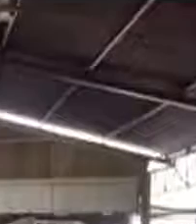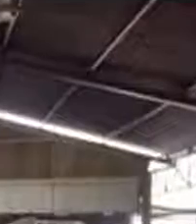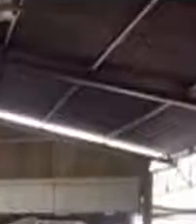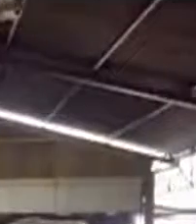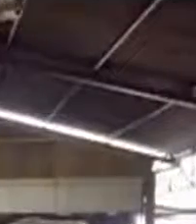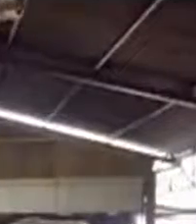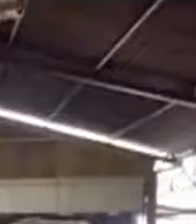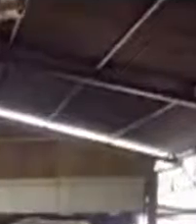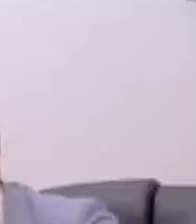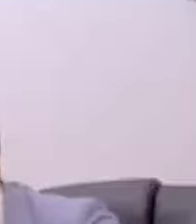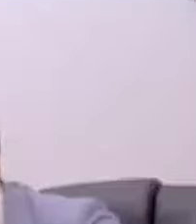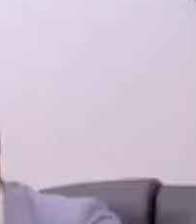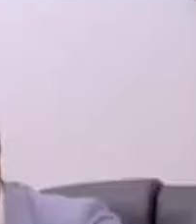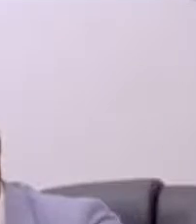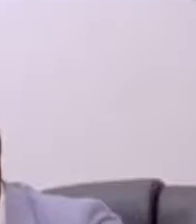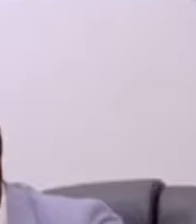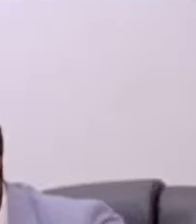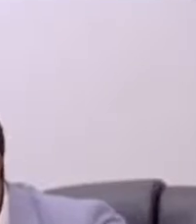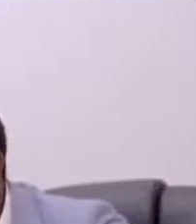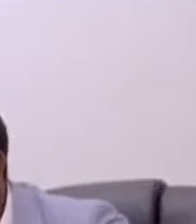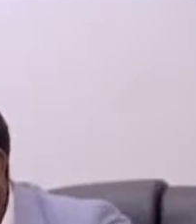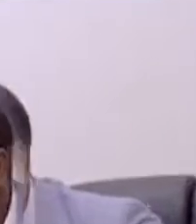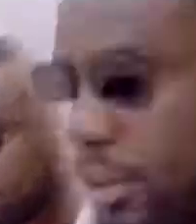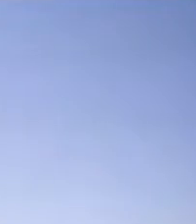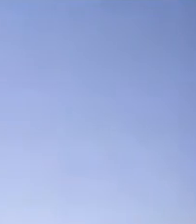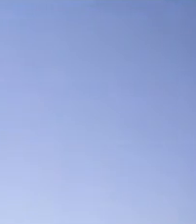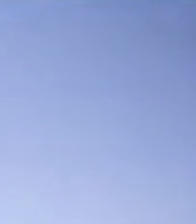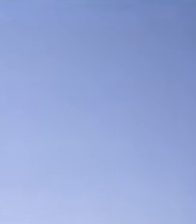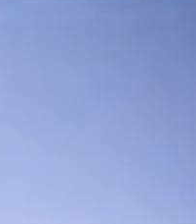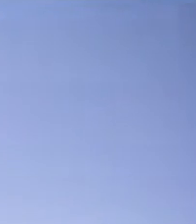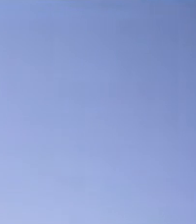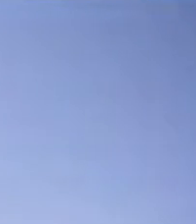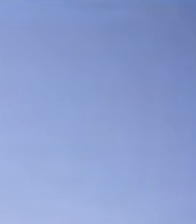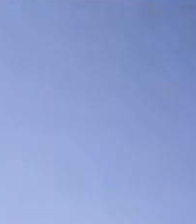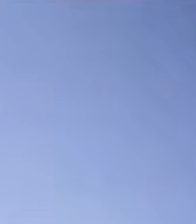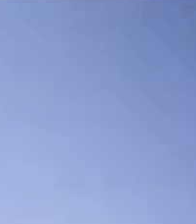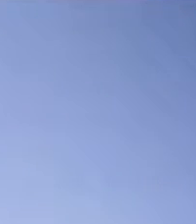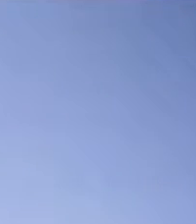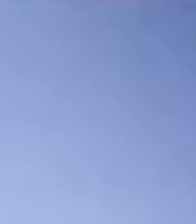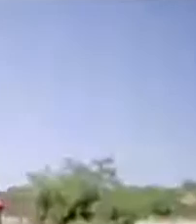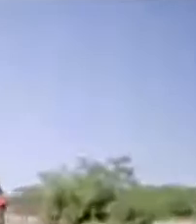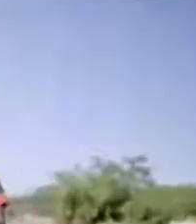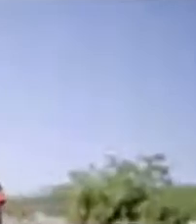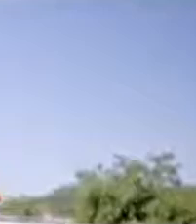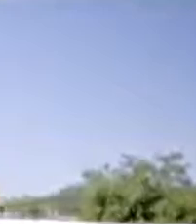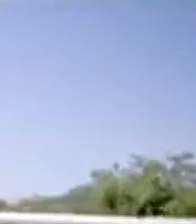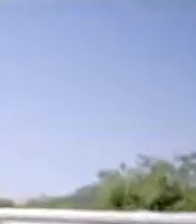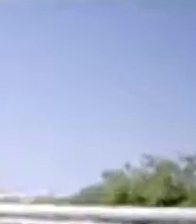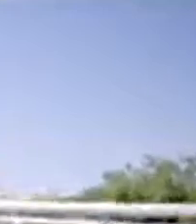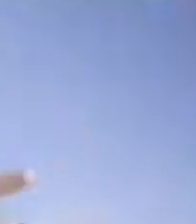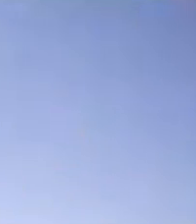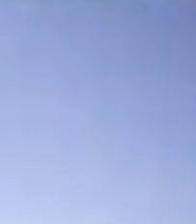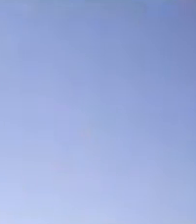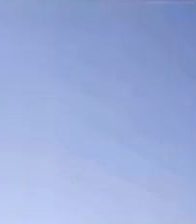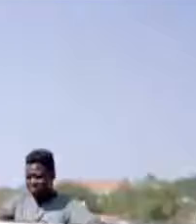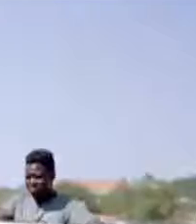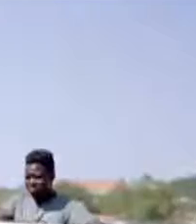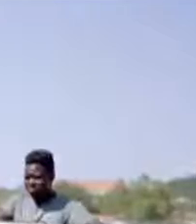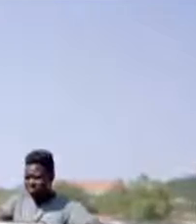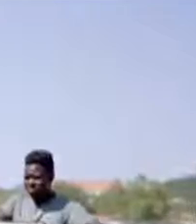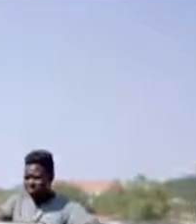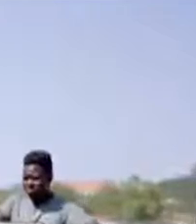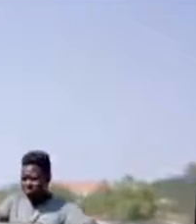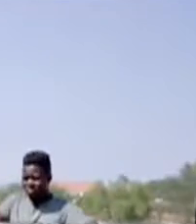festan Shimaliwa shapumbaka tushote bayaye Goamono haila ule ijoko Timbuluka kuchontile